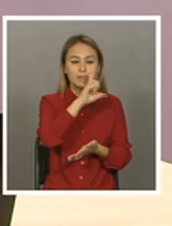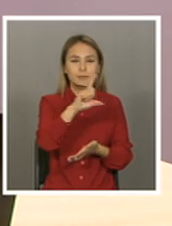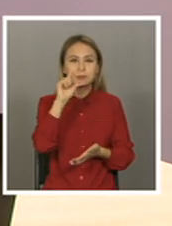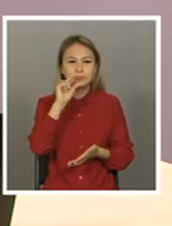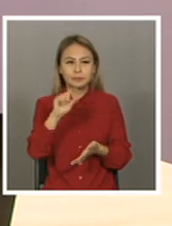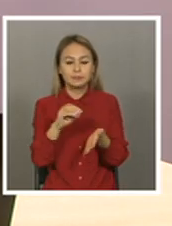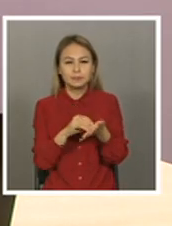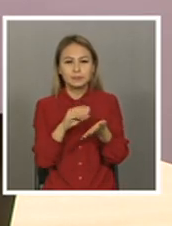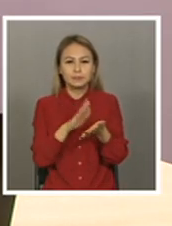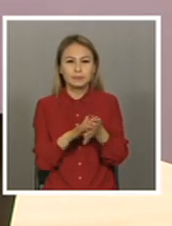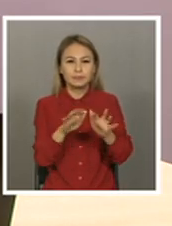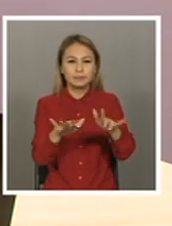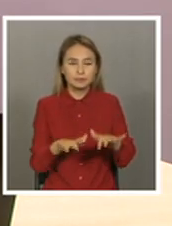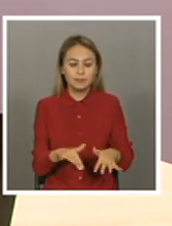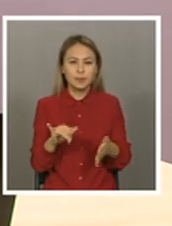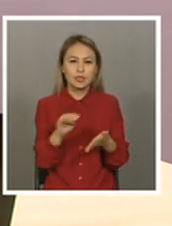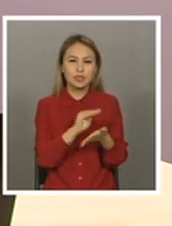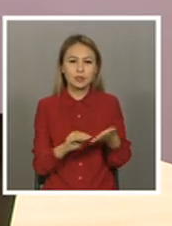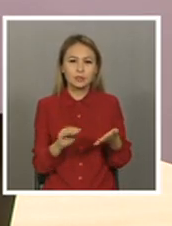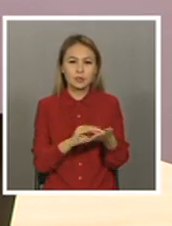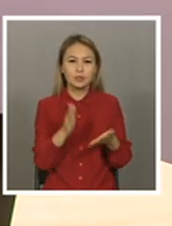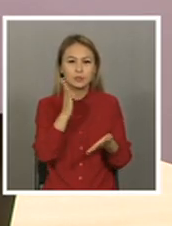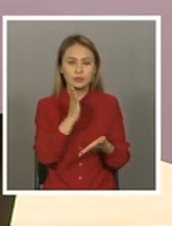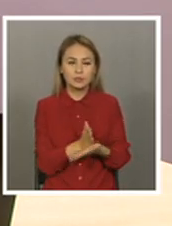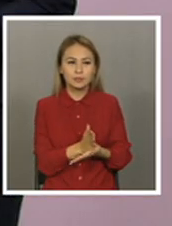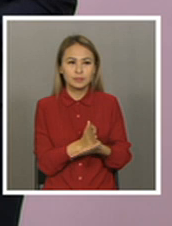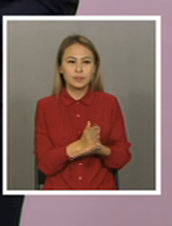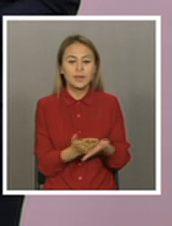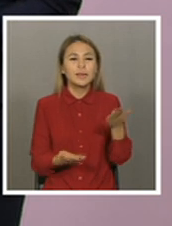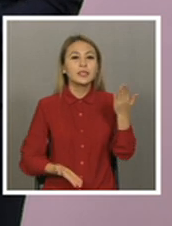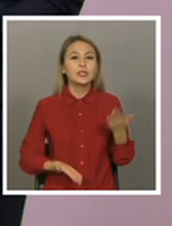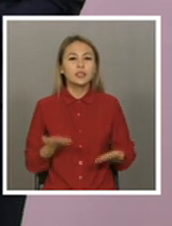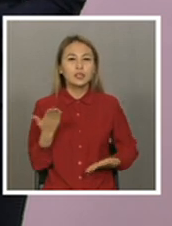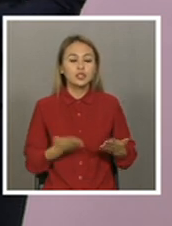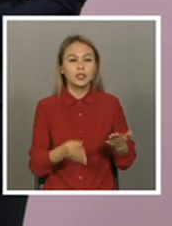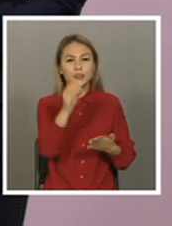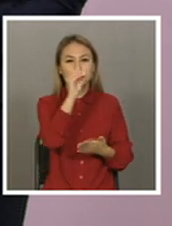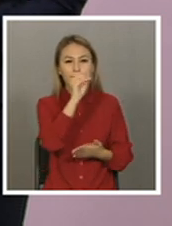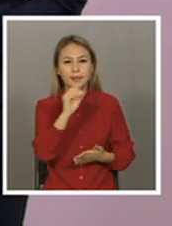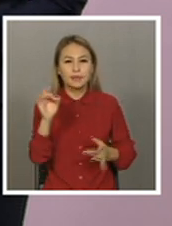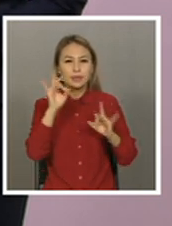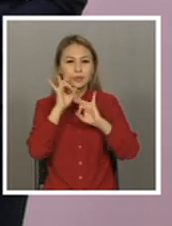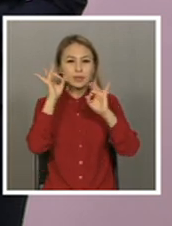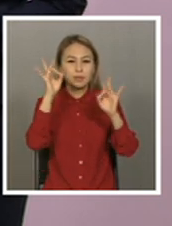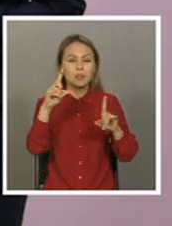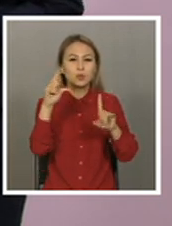түрге және жазба түрге бөлінеді. Ендеше е дыбысы бар сөздер